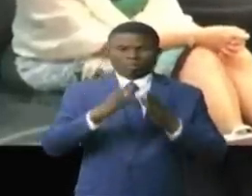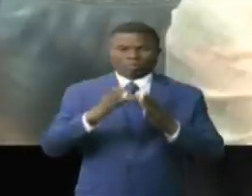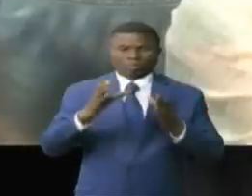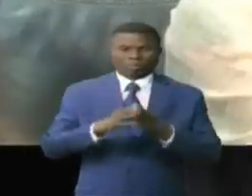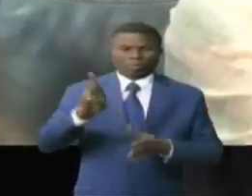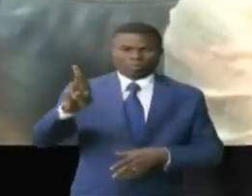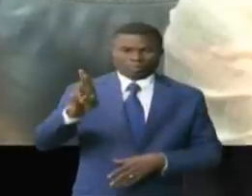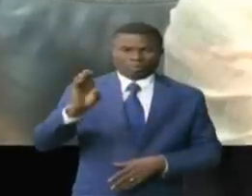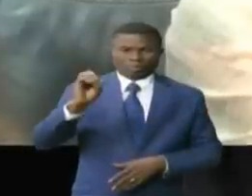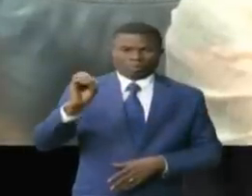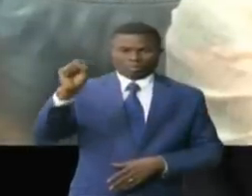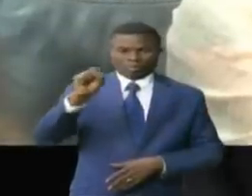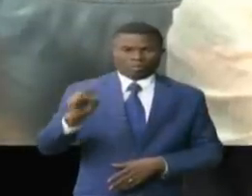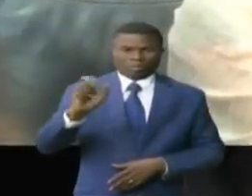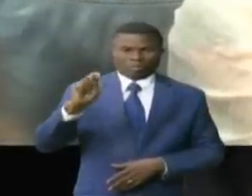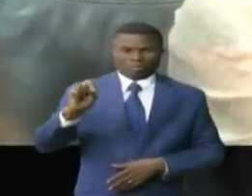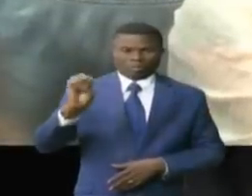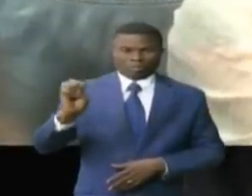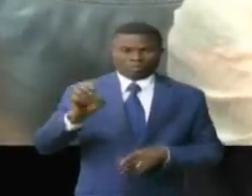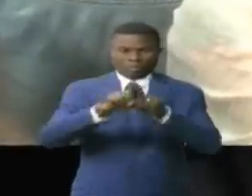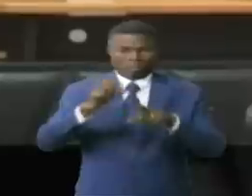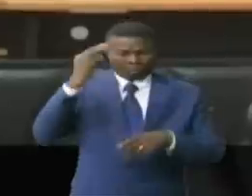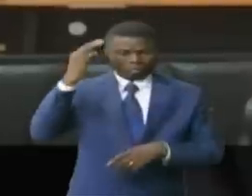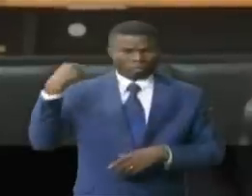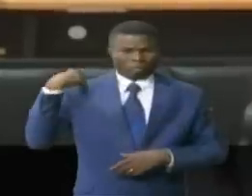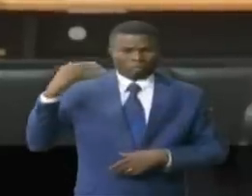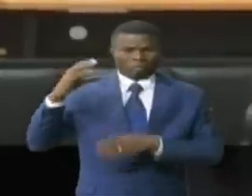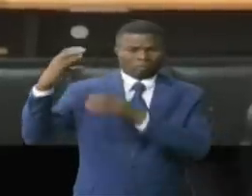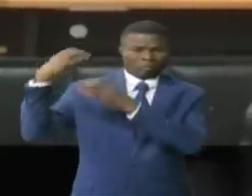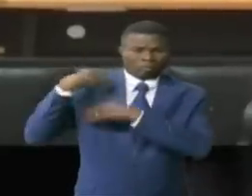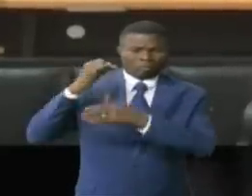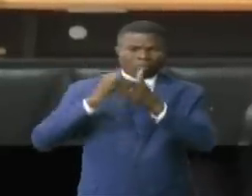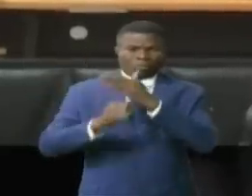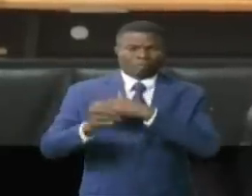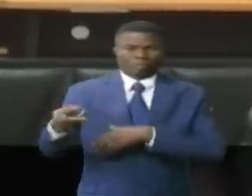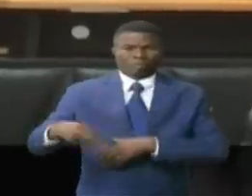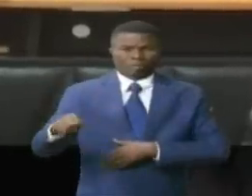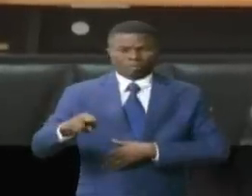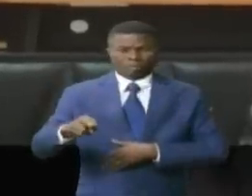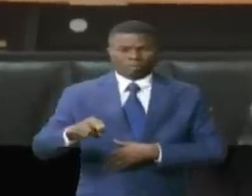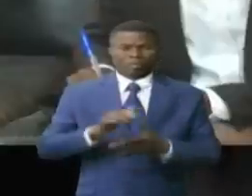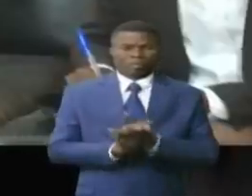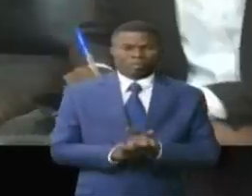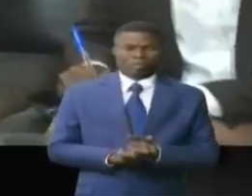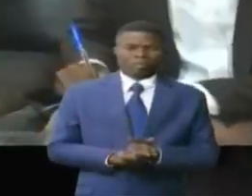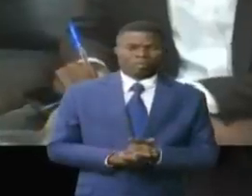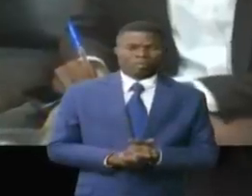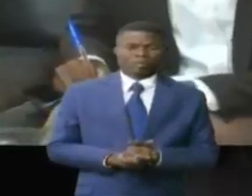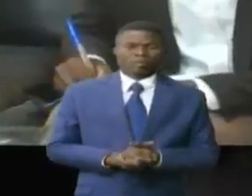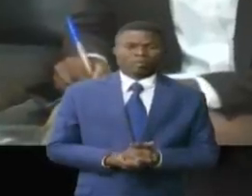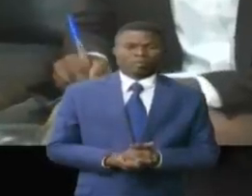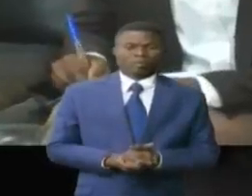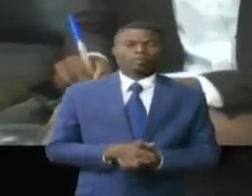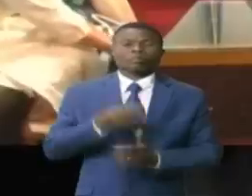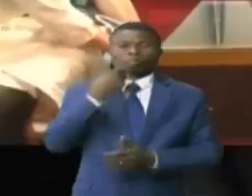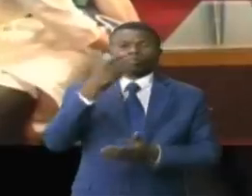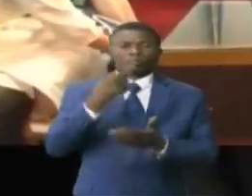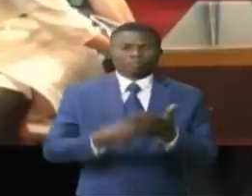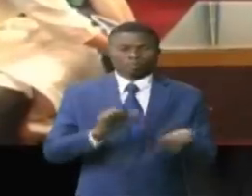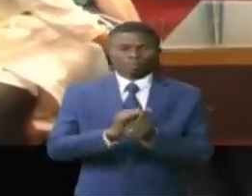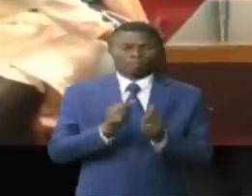Rosanne Debi-Derling, et le ministre d'État en charge de l'intégration régionale, Antipas Mboussania Moussi. S'agissant du